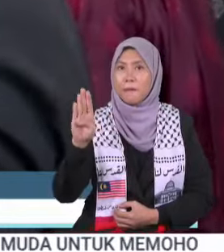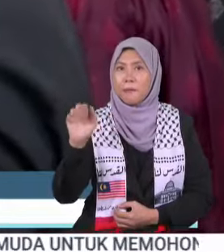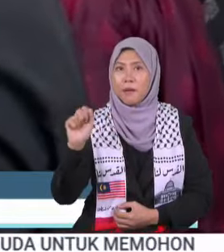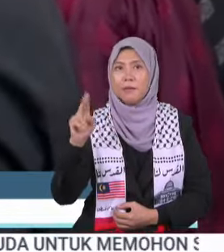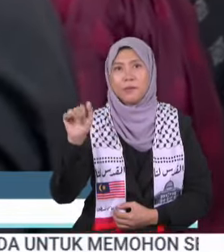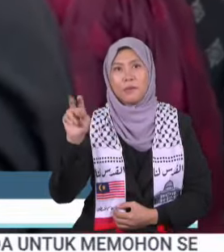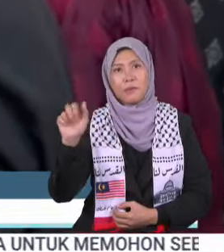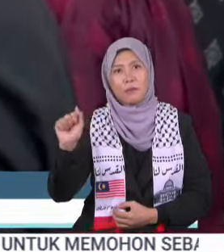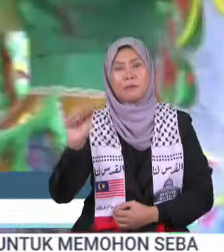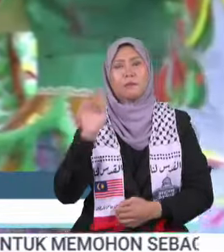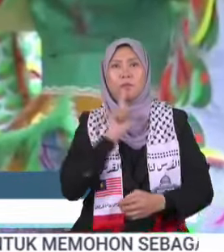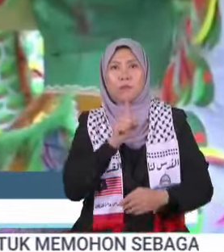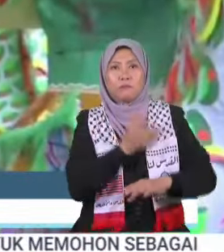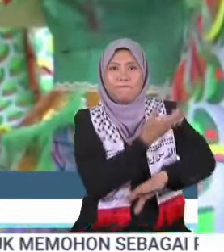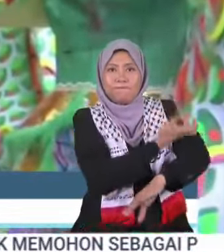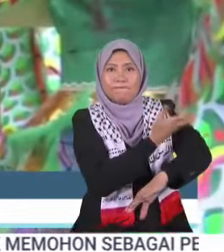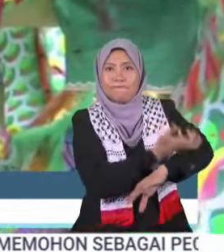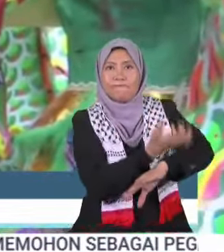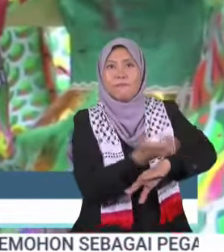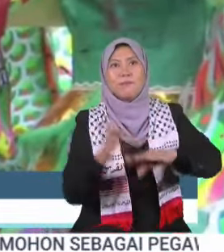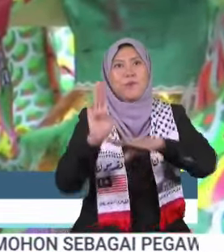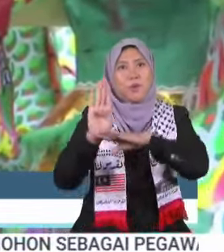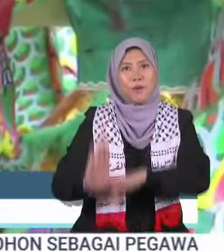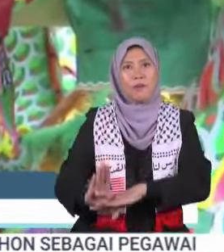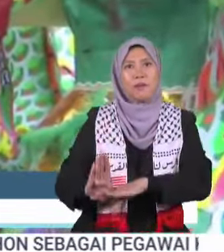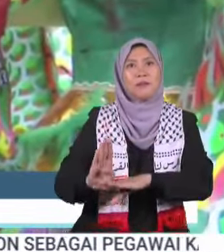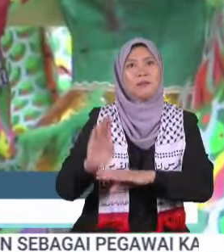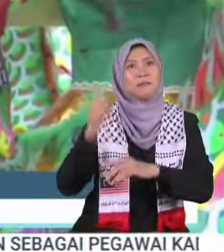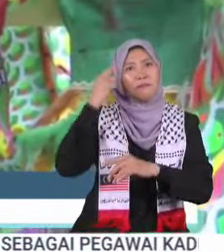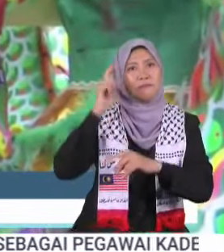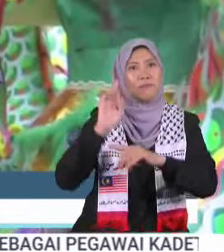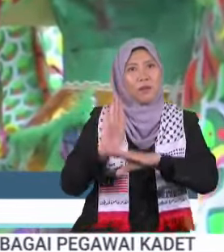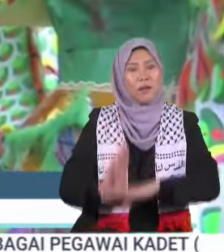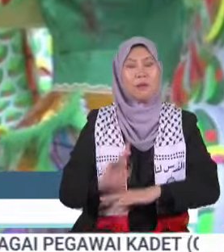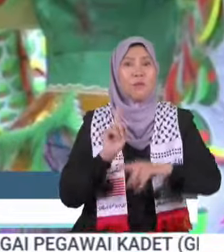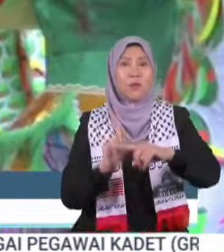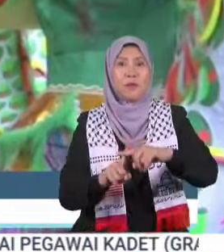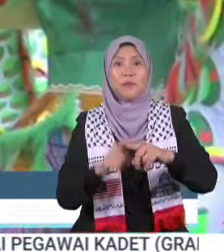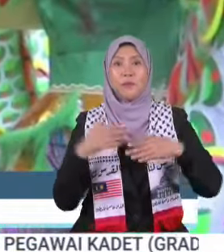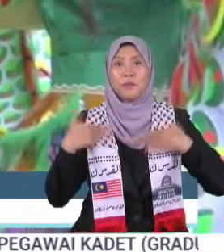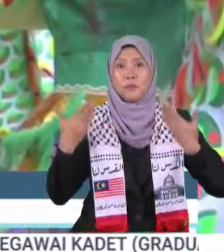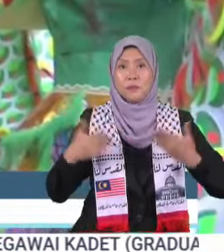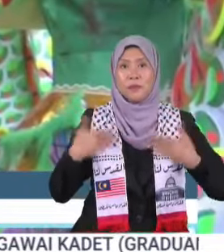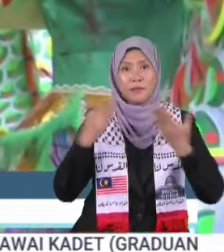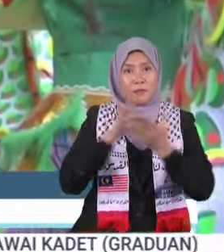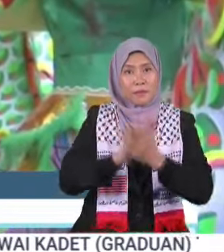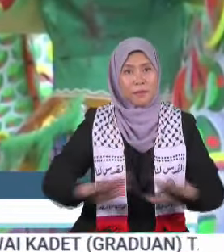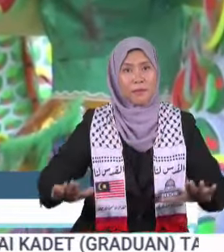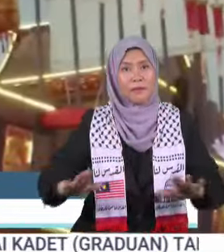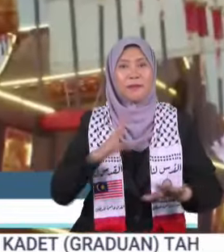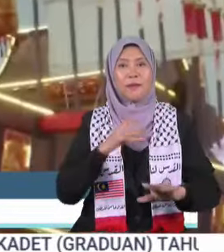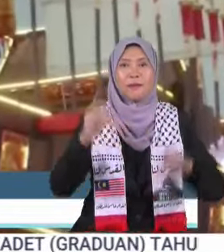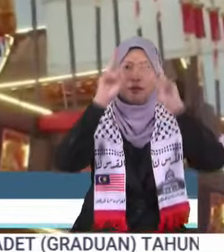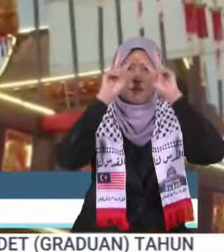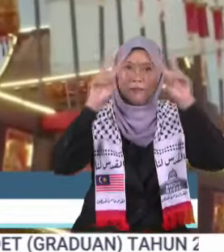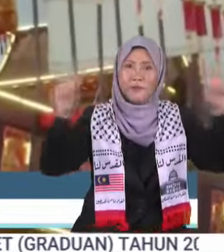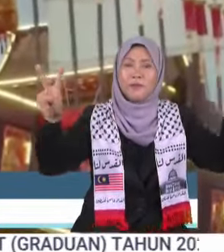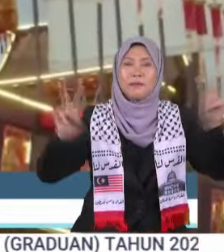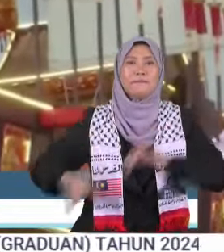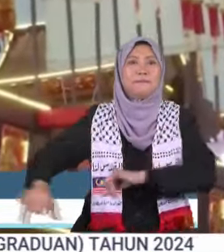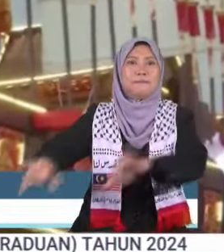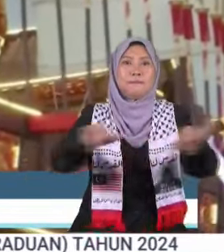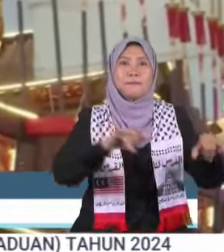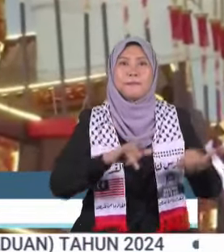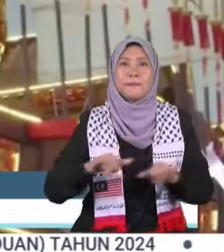kebudayaan yang memiliki elemen membina budaya positif untuk kesejahteraan keselamatan dan keharmonian